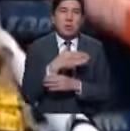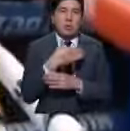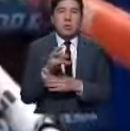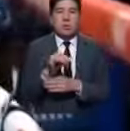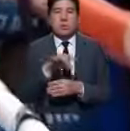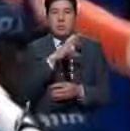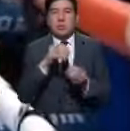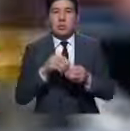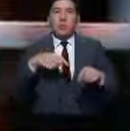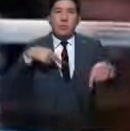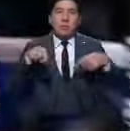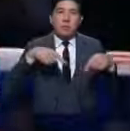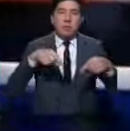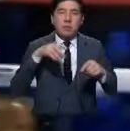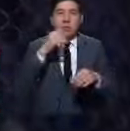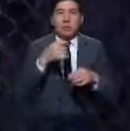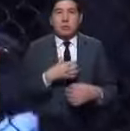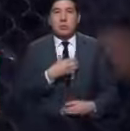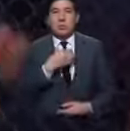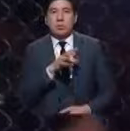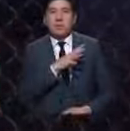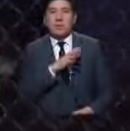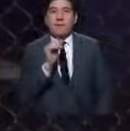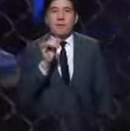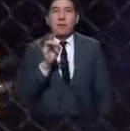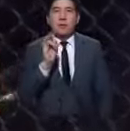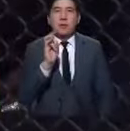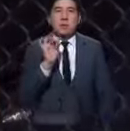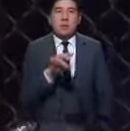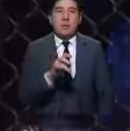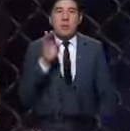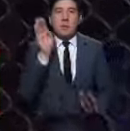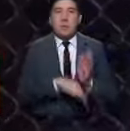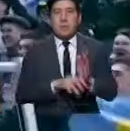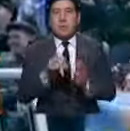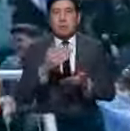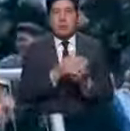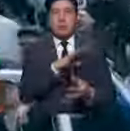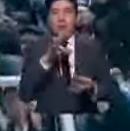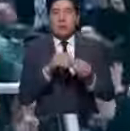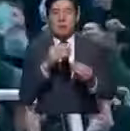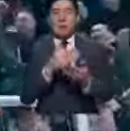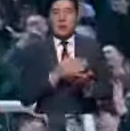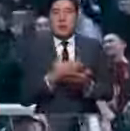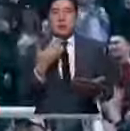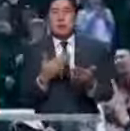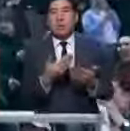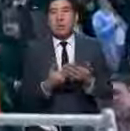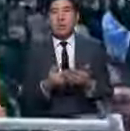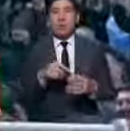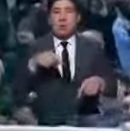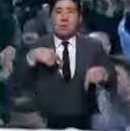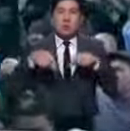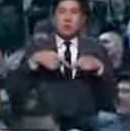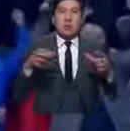и наши футболисты, которые показывали феноменальные и абсолютно беспрецедентные результаты. Когда весной сборная Казахстана